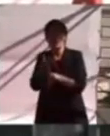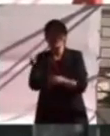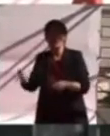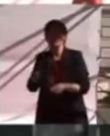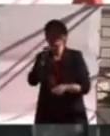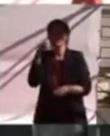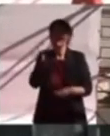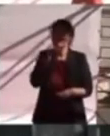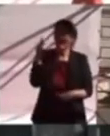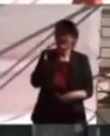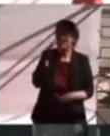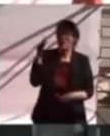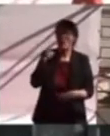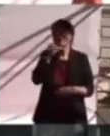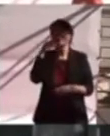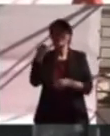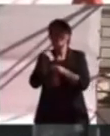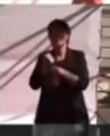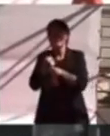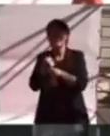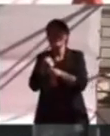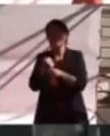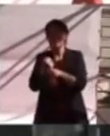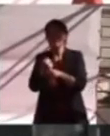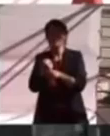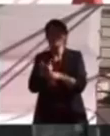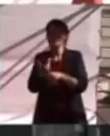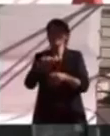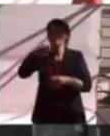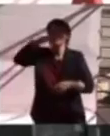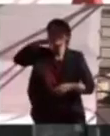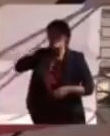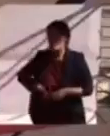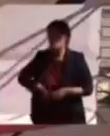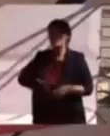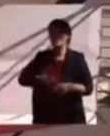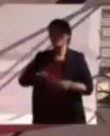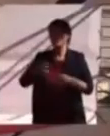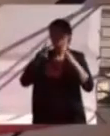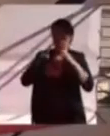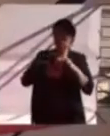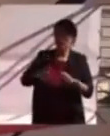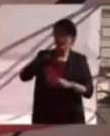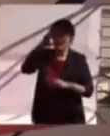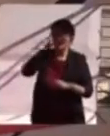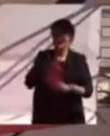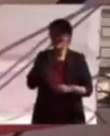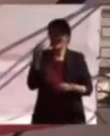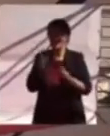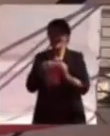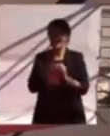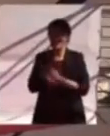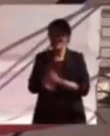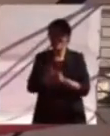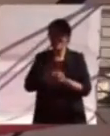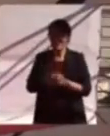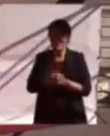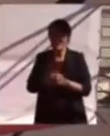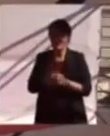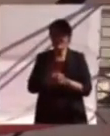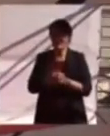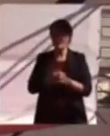ci vogliono i laboratori che siano in grado di processarli vede anche lei landini in questo the lei